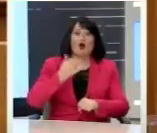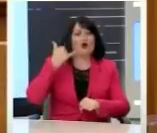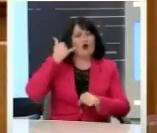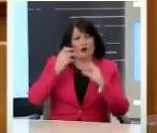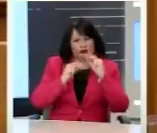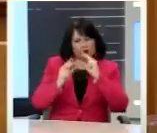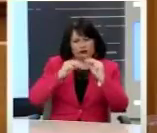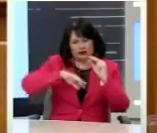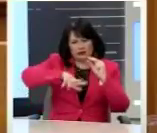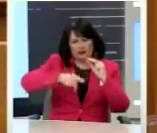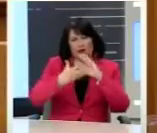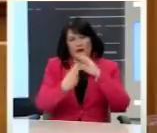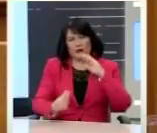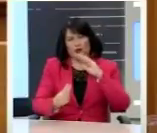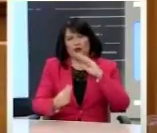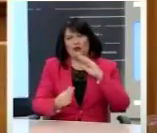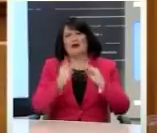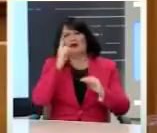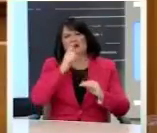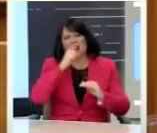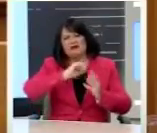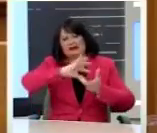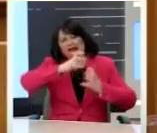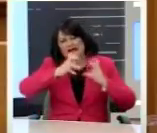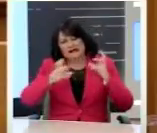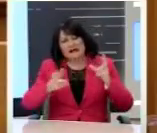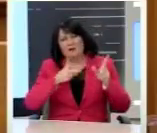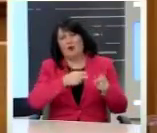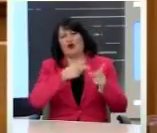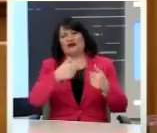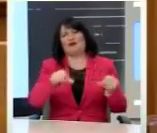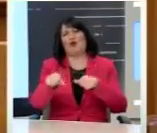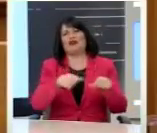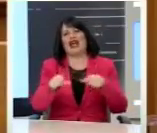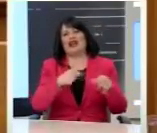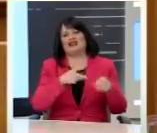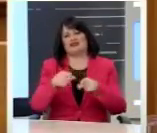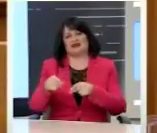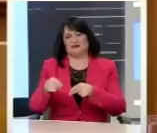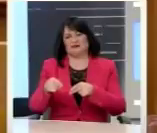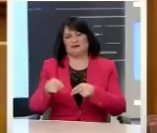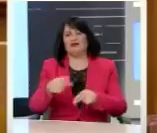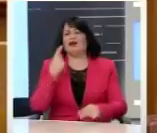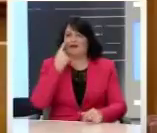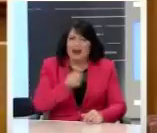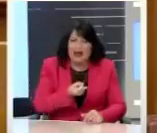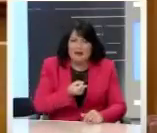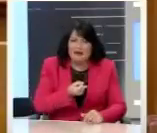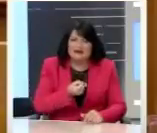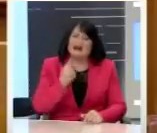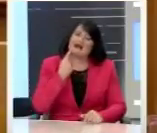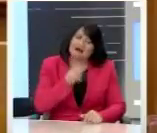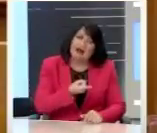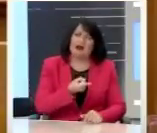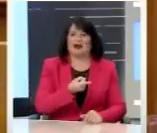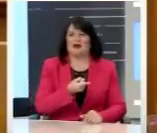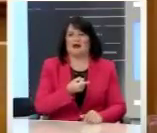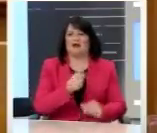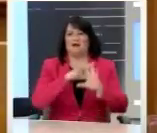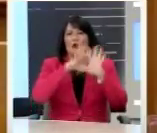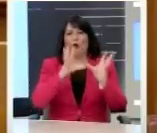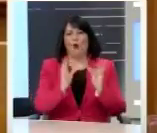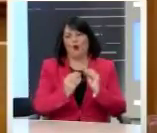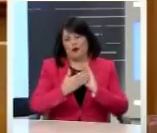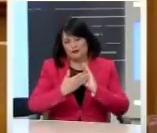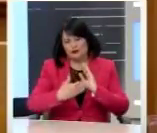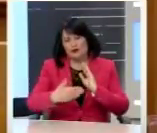προκύπτει εξόδελμα ότι είναι παραποιημένες, νοθελμένες και μονταρισμένες. Αυτές είναι οι συνομιλίες στις οποίες σταθήκανε όλο αυτό το